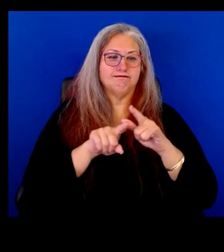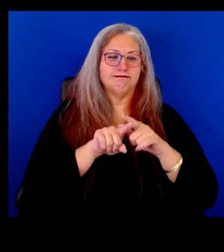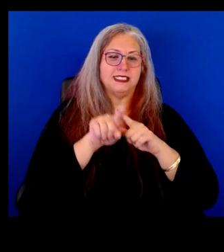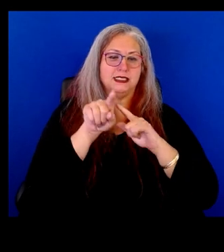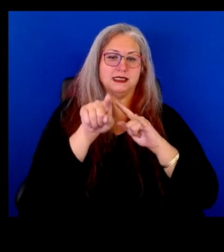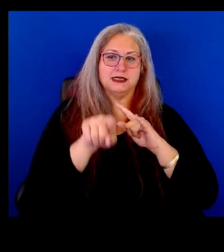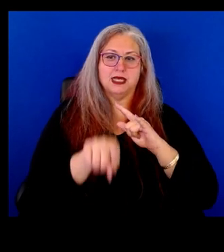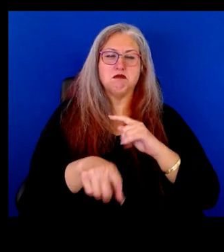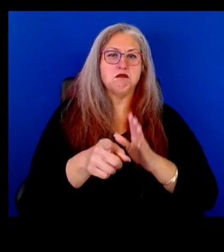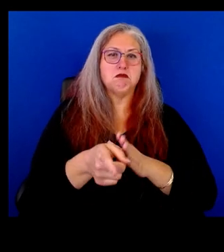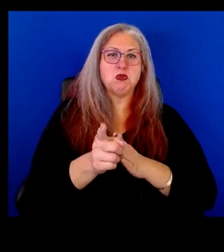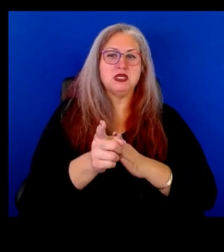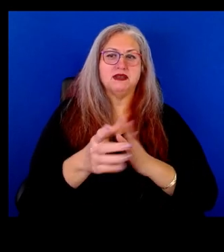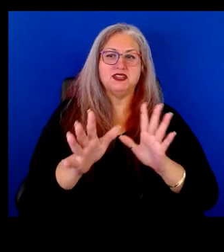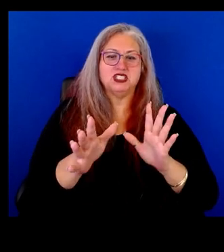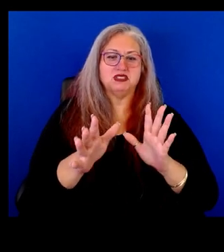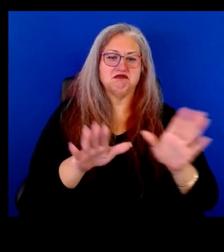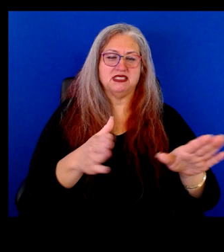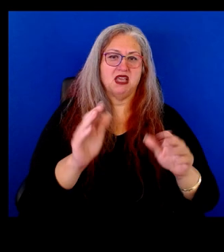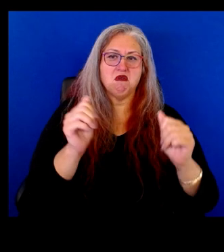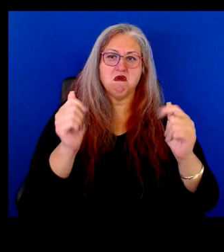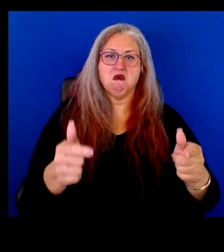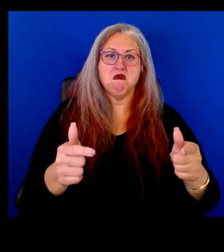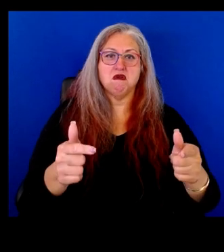missile, in 1 second, they were all dead.